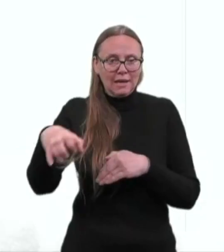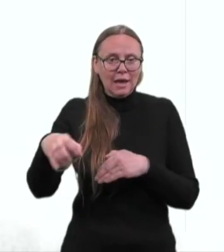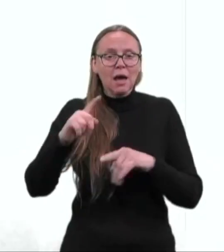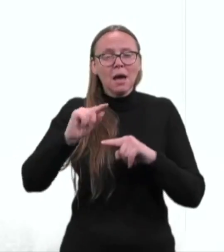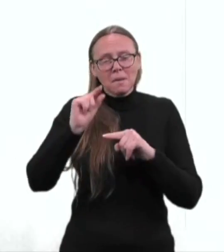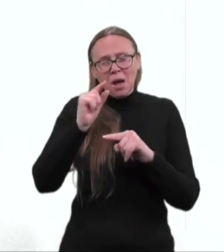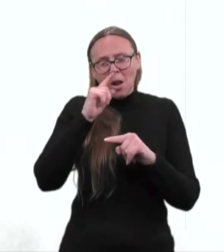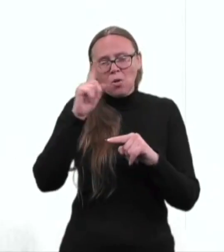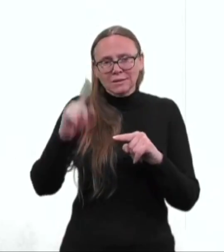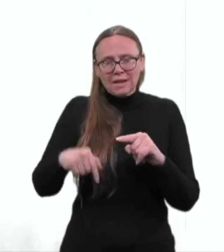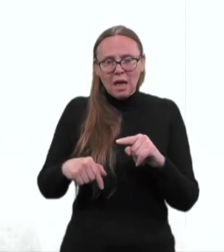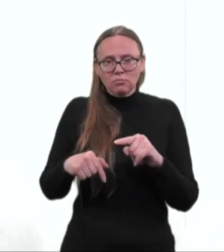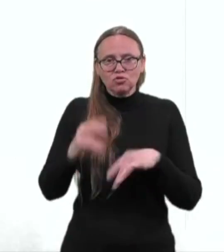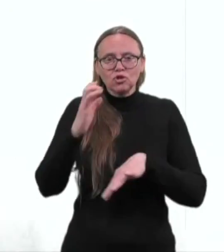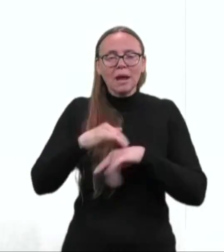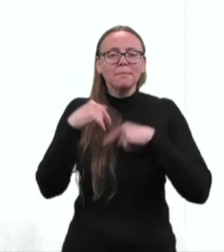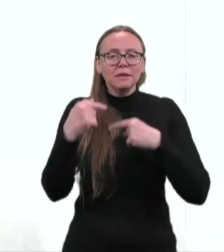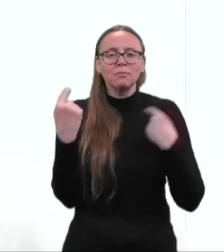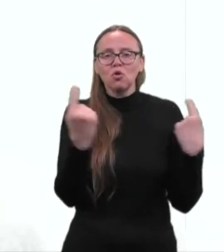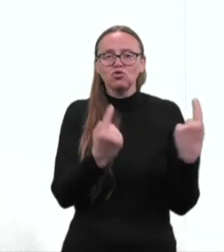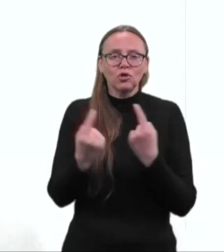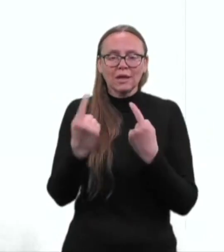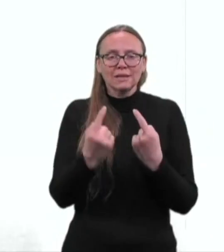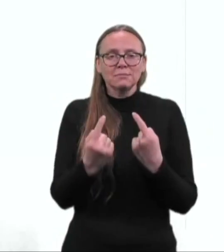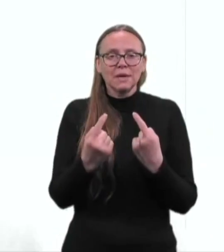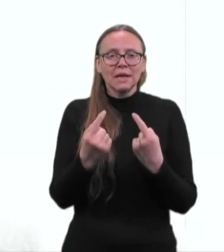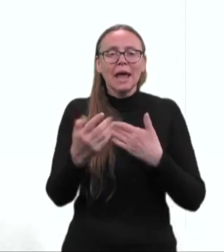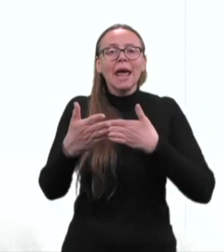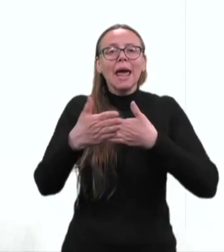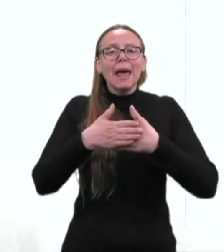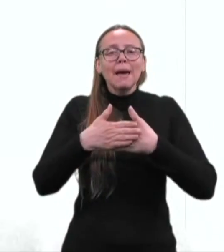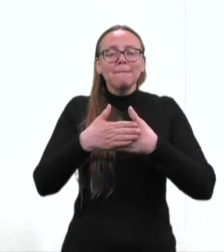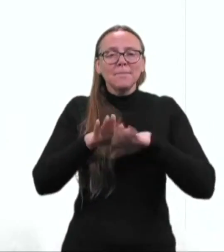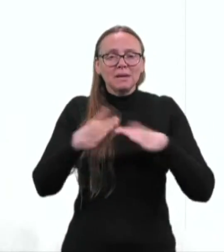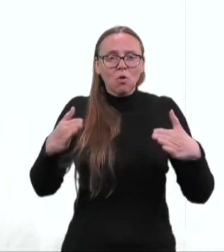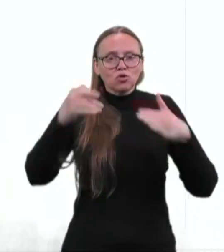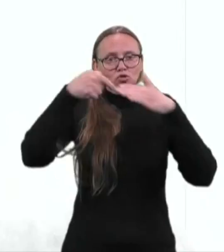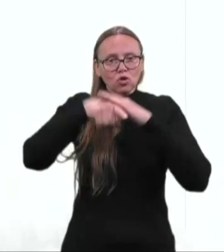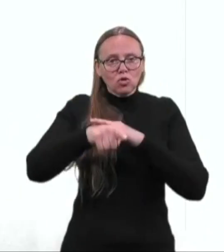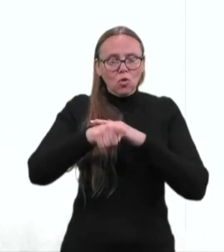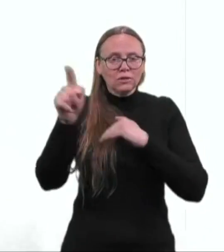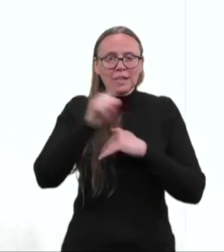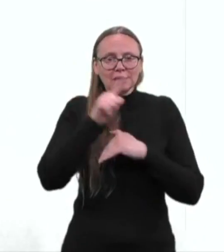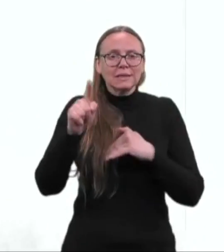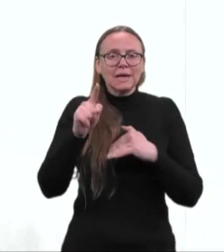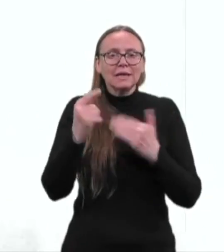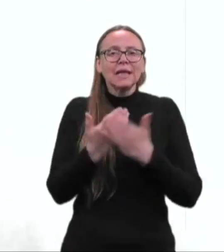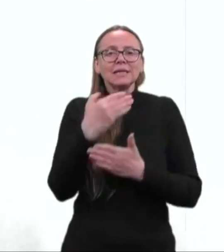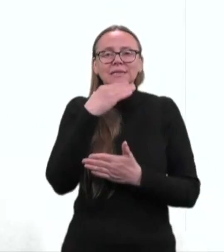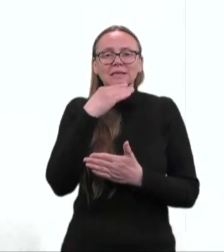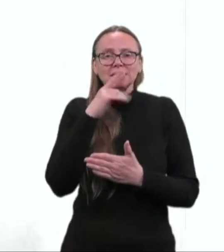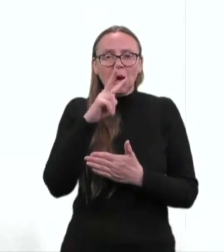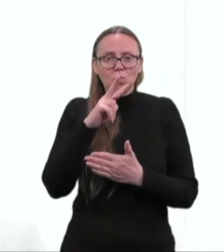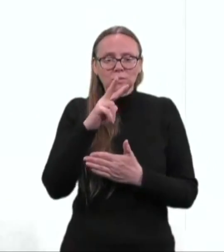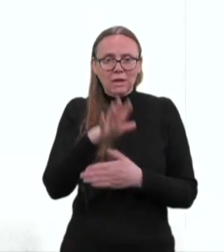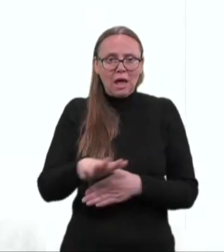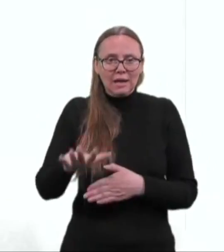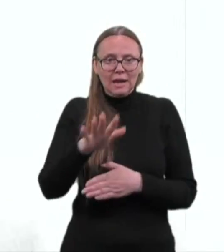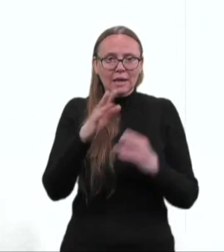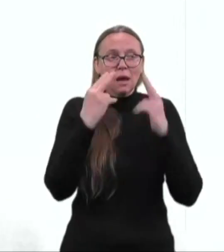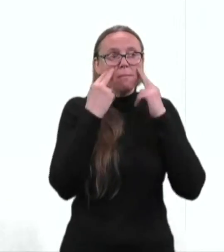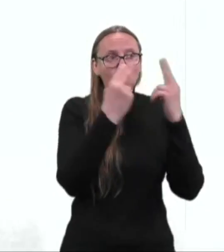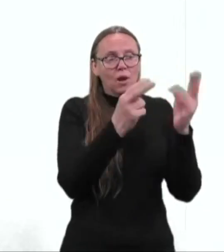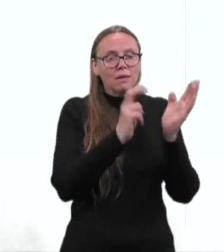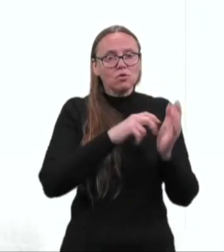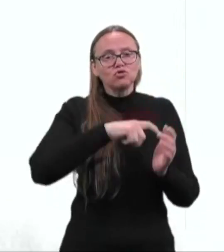Nekoliko slabše pa so epidemiološke razmere trenutno v Primorsko-notranjski in Zasavski regiji. Poglejmo si to sedaj